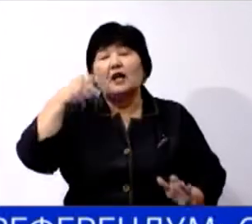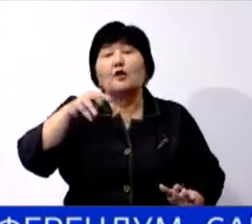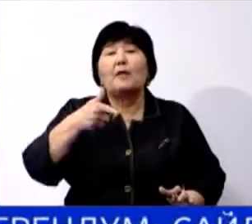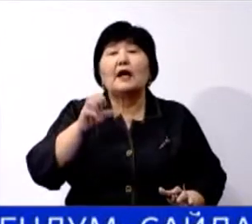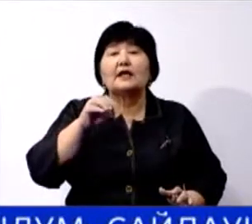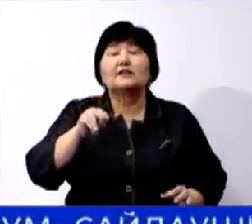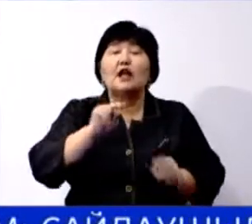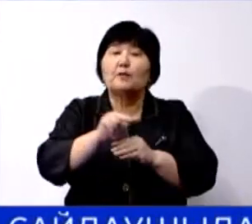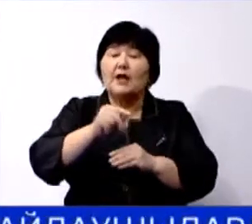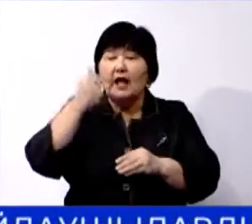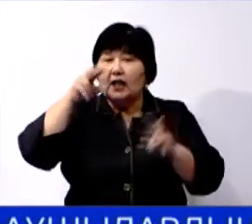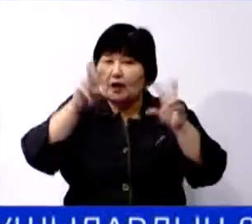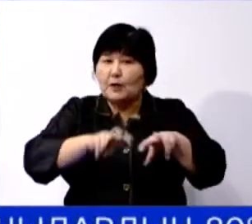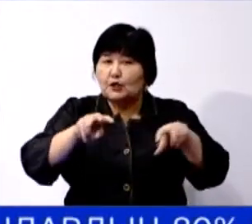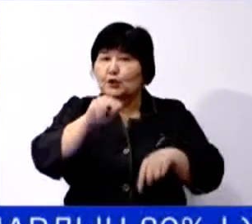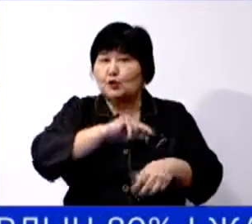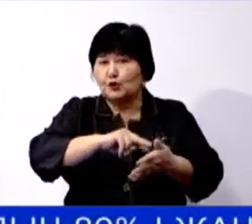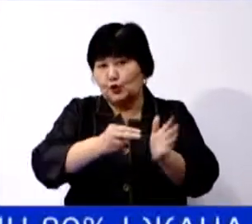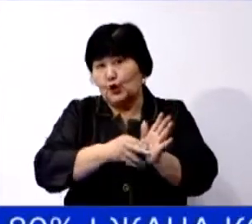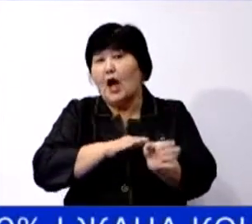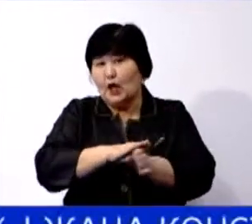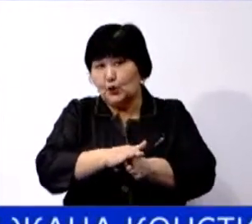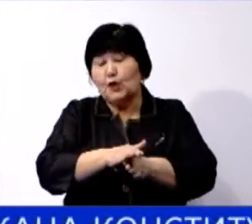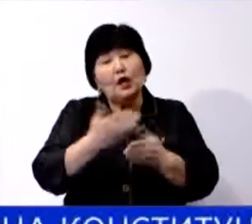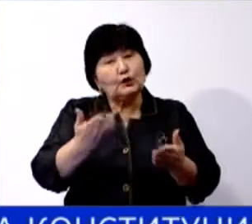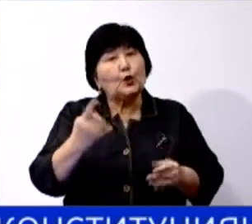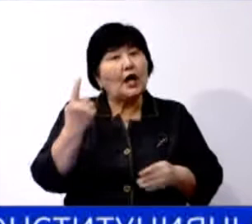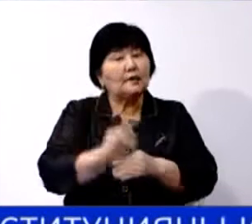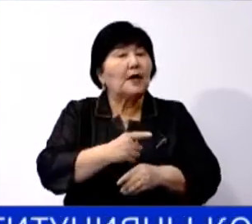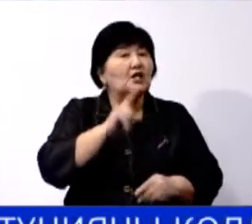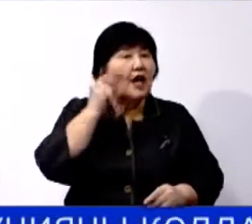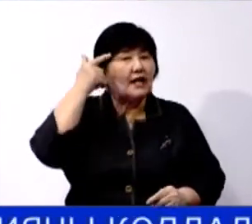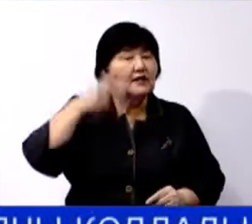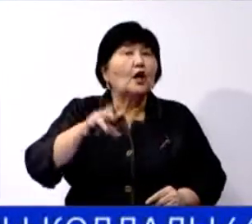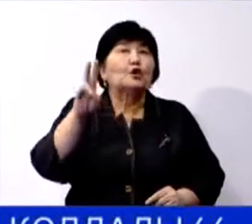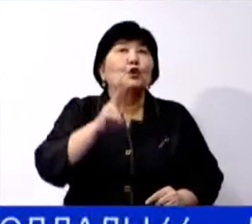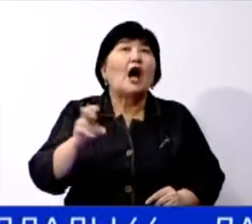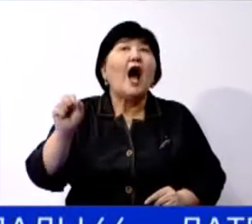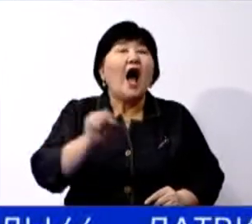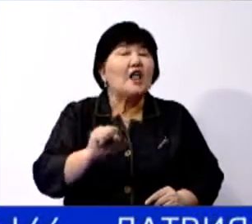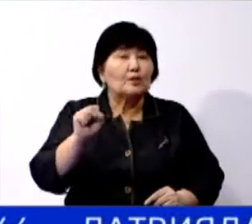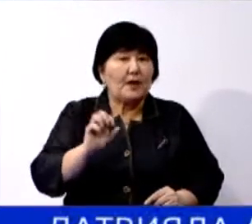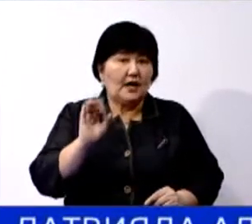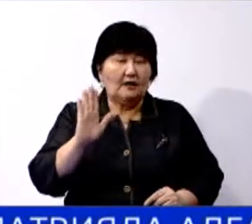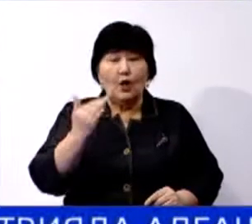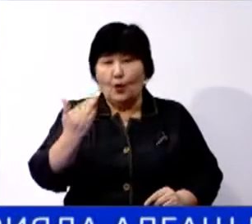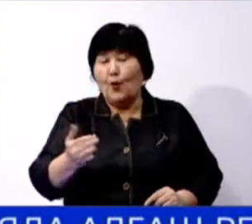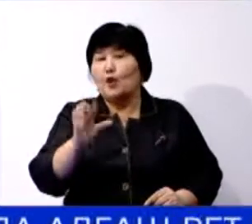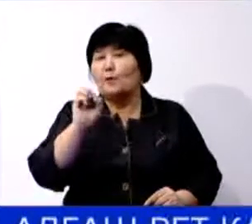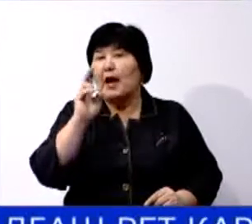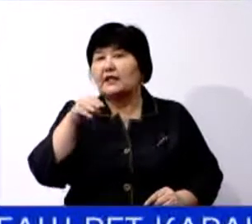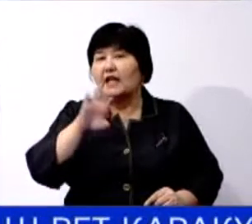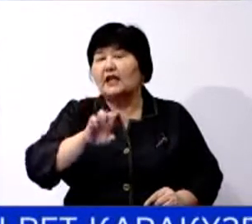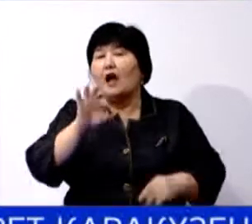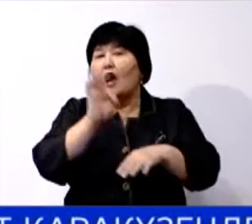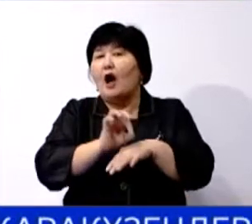беру, ғылыми зерттеу жұмыстарын жүзеге асыруда. Солардың бірі жас ғалым Нұрғали Ақылбеков. Бүгінде ол бактерияға және